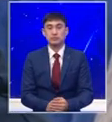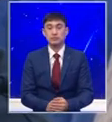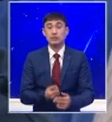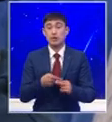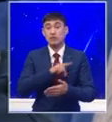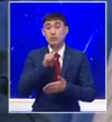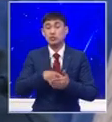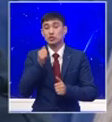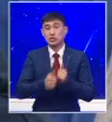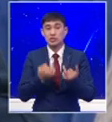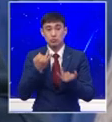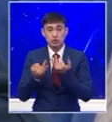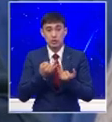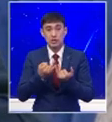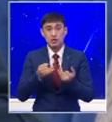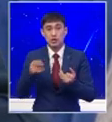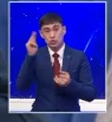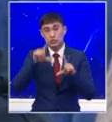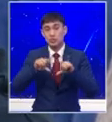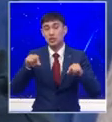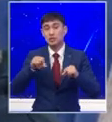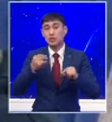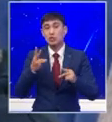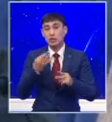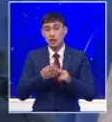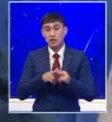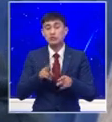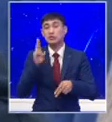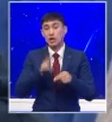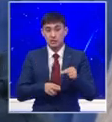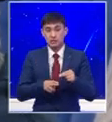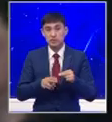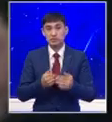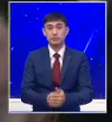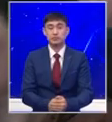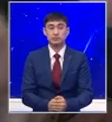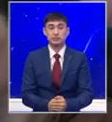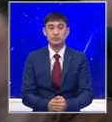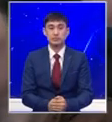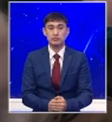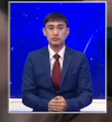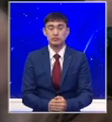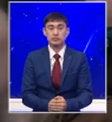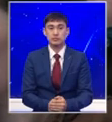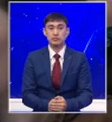Эти вопросы часто обсуждаются в стенах учебных классов. Однако на этом все и заканчивается.